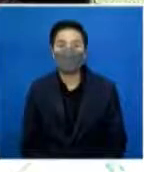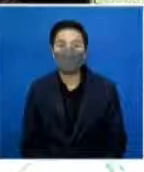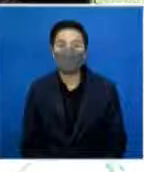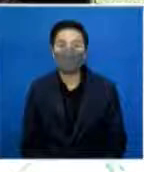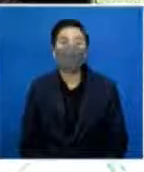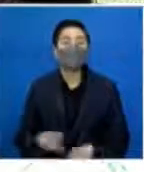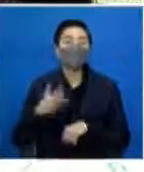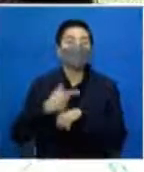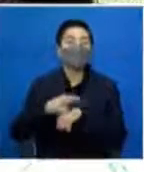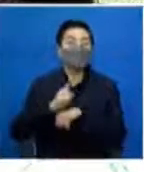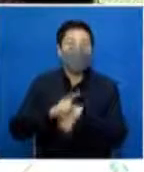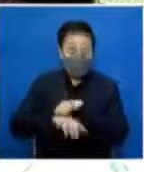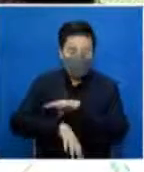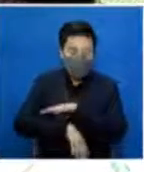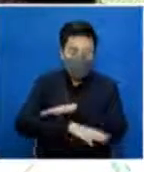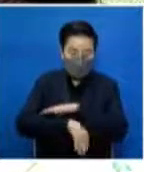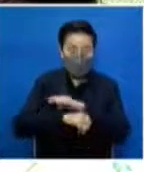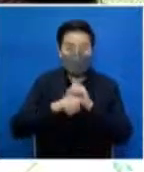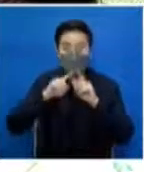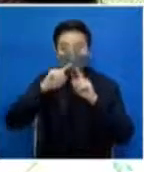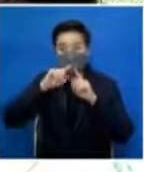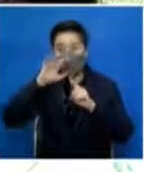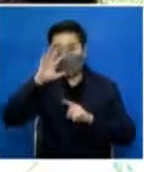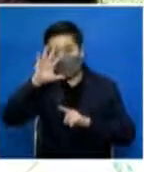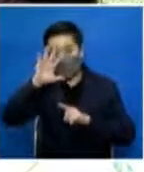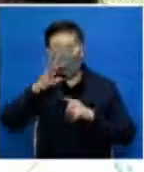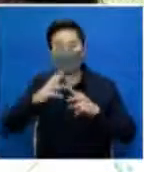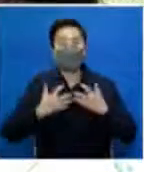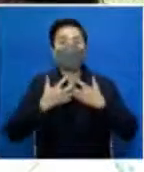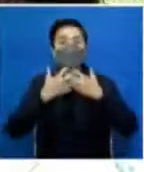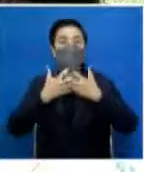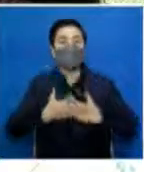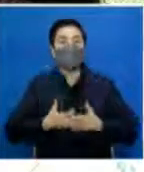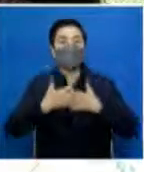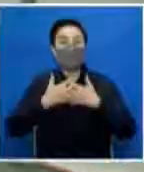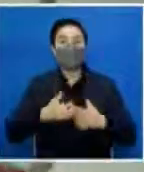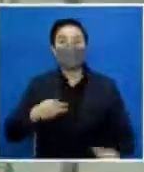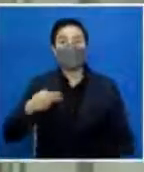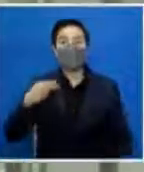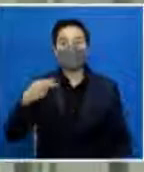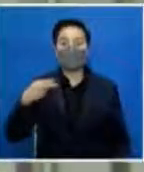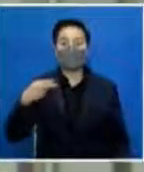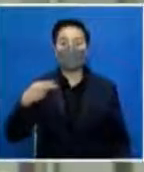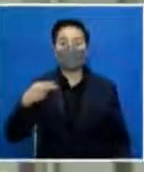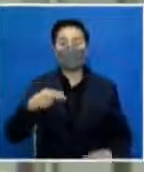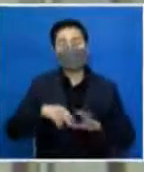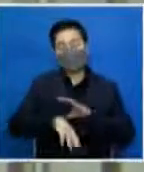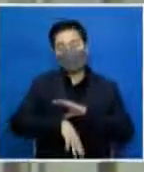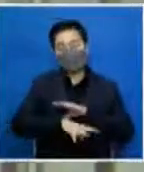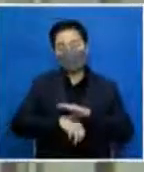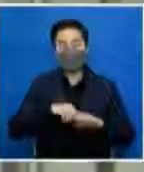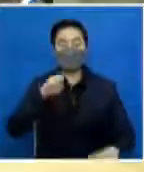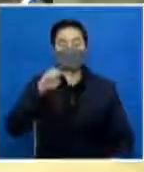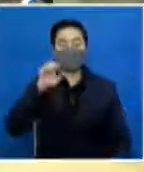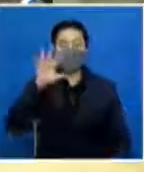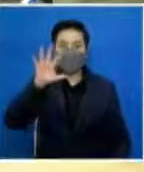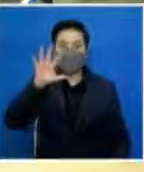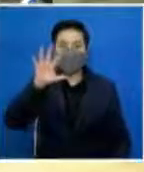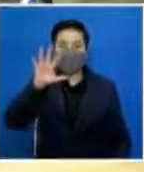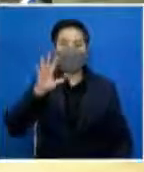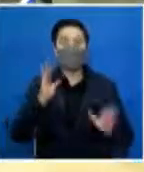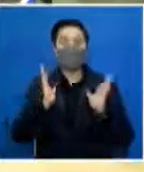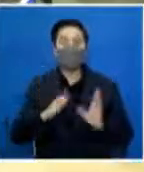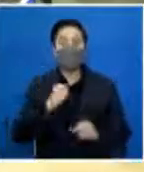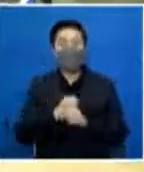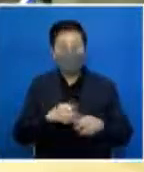ประธานกรรมการสุ่มจับลูกบอลลูกที่5ใช้กับเครื่องออกรางวัลหลักหมื่นหมายเลข5พนักง